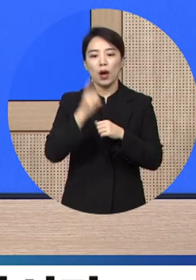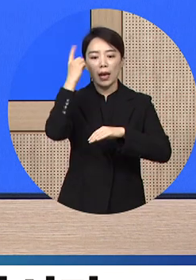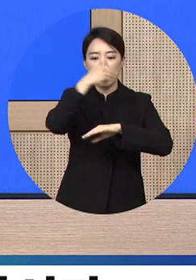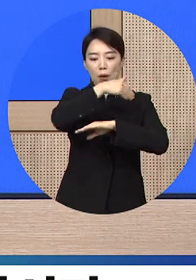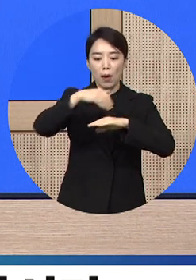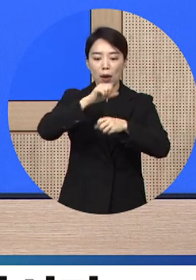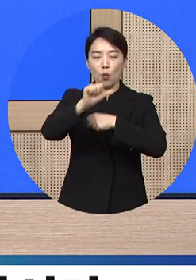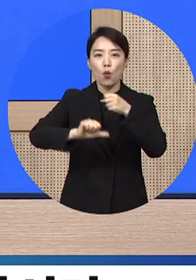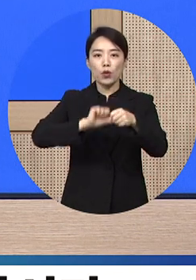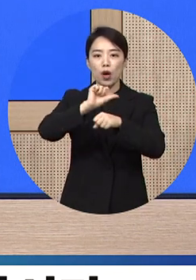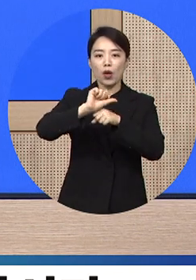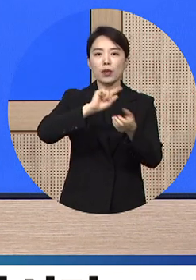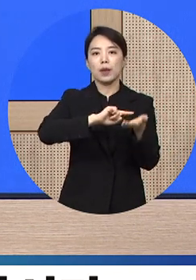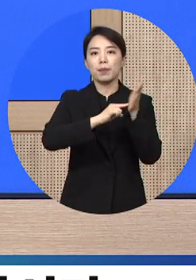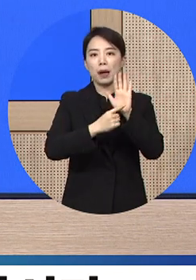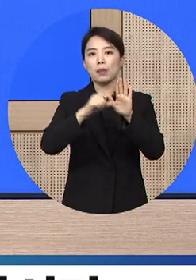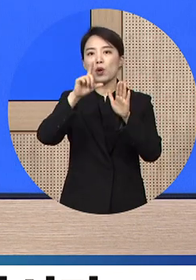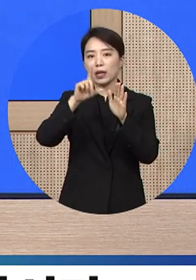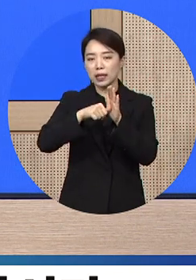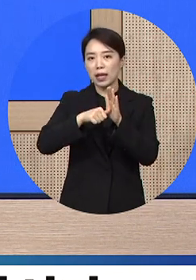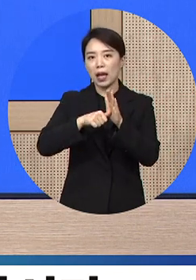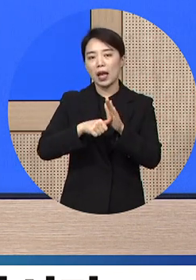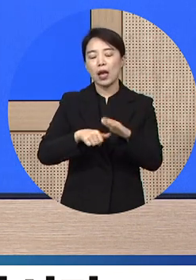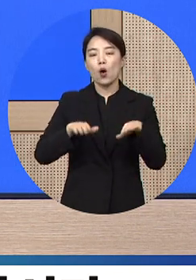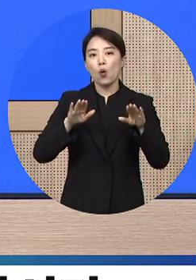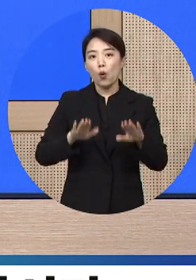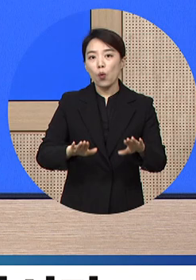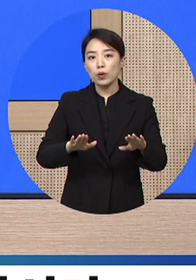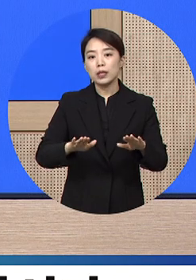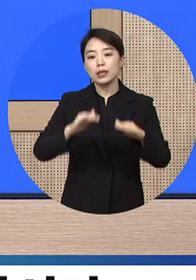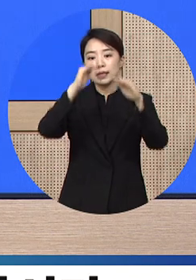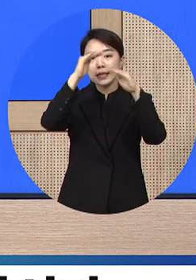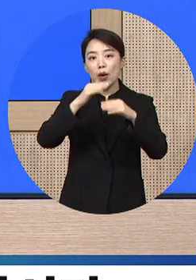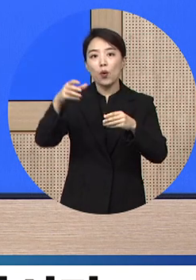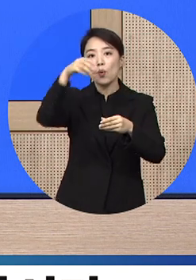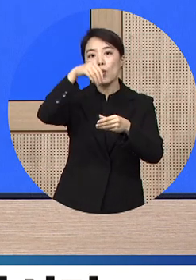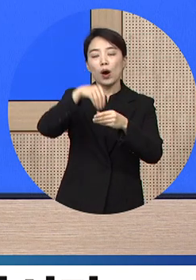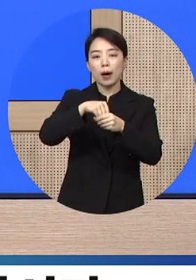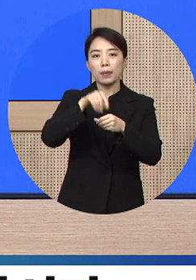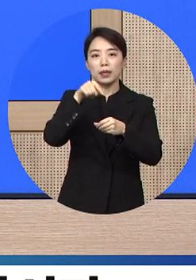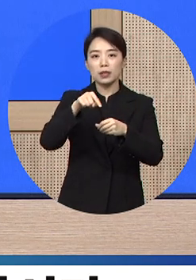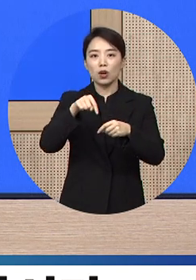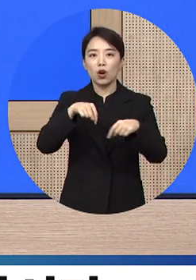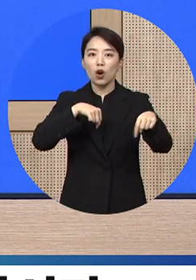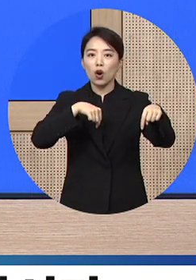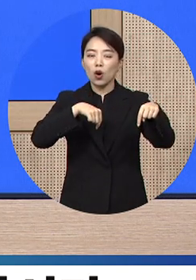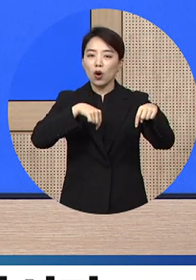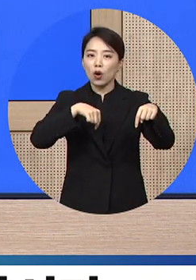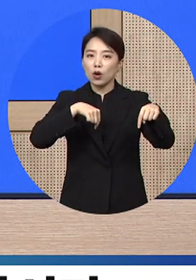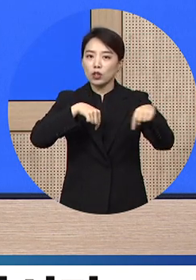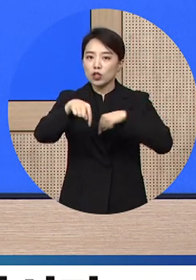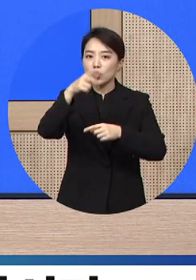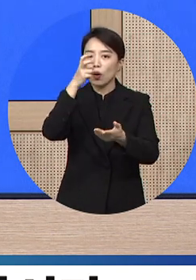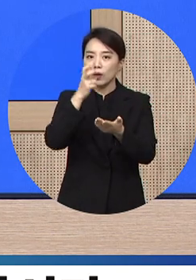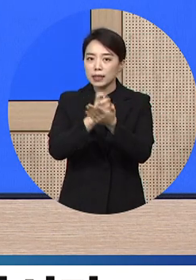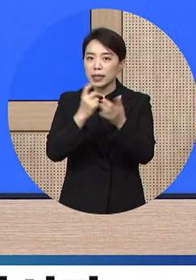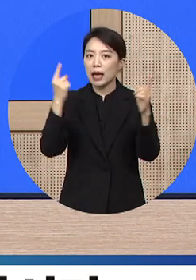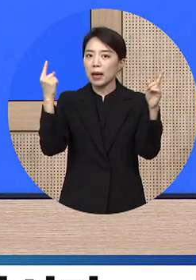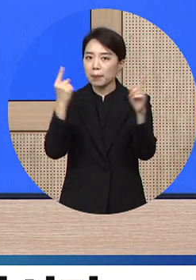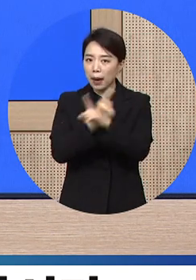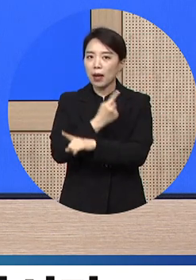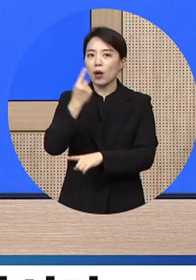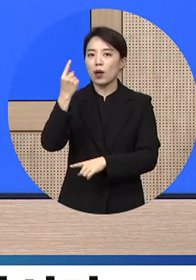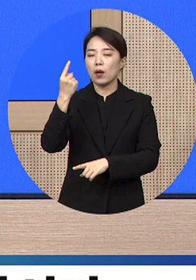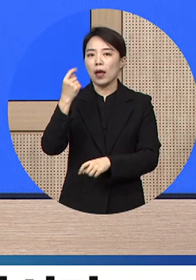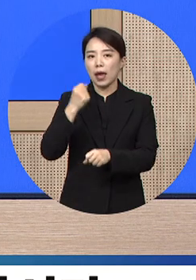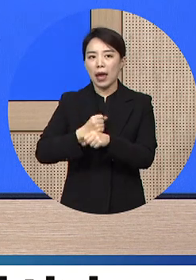5년치를 발표할 적에 제가 오늘 말씀드린 내용이 반영이 돼서 정책의 대전환을 가지고 왔었어야 한다고